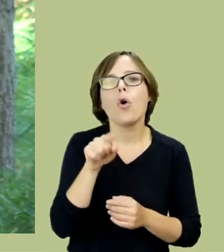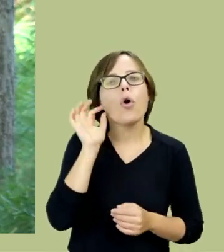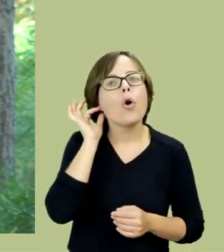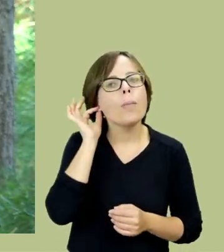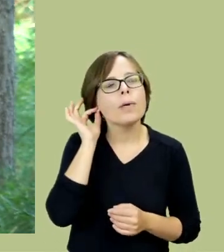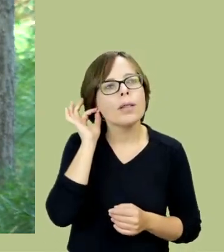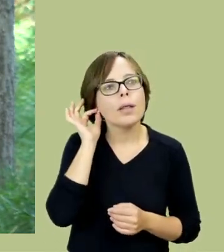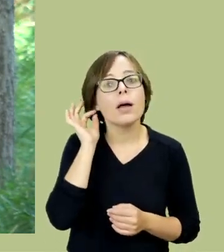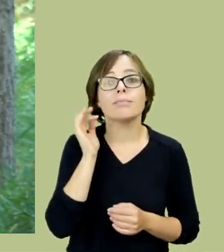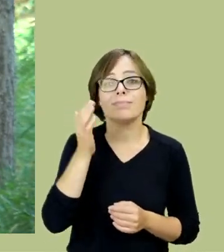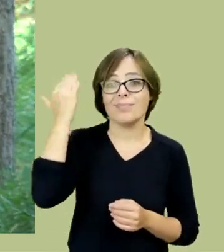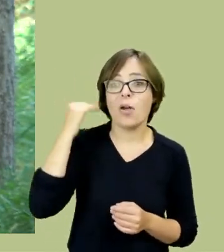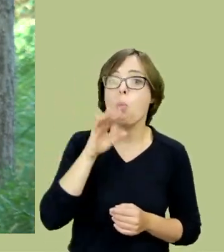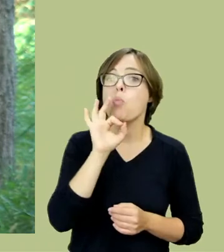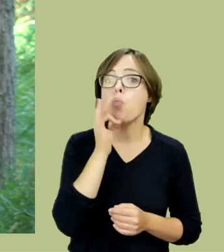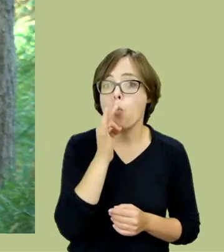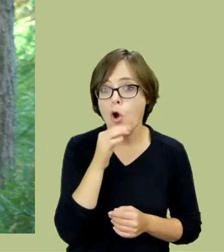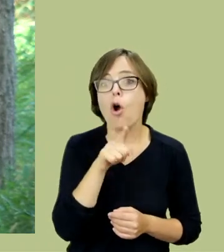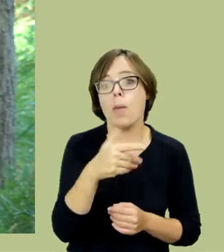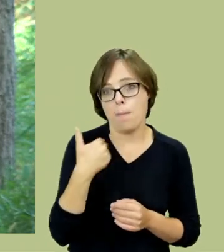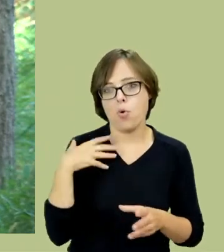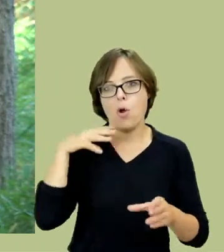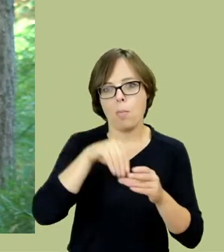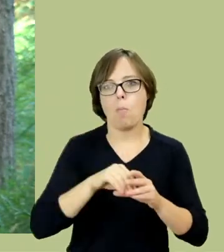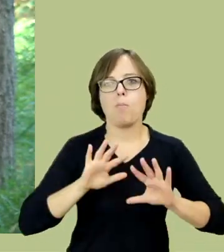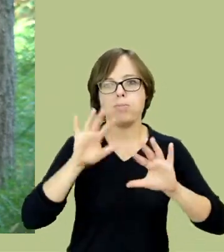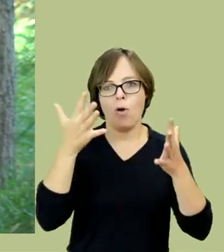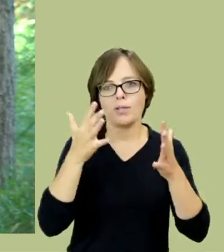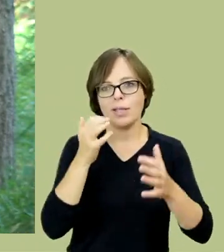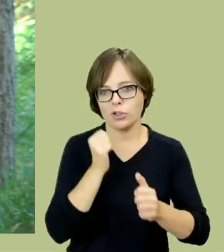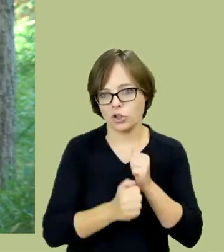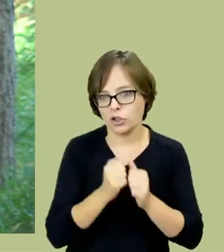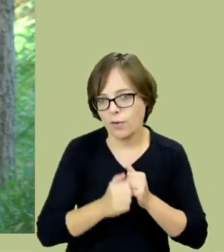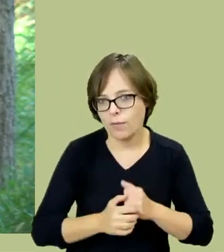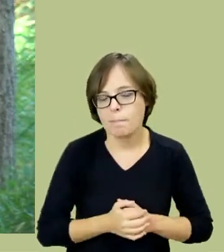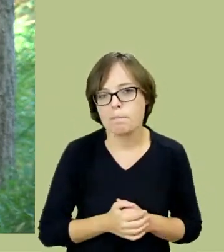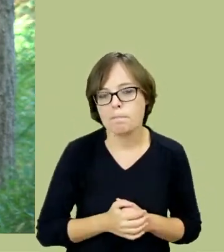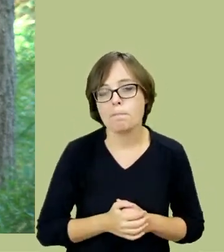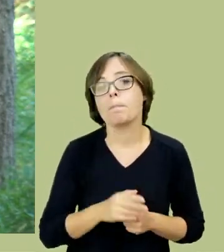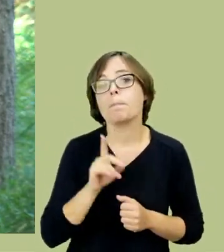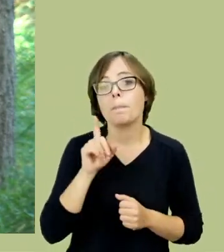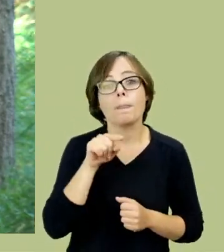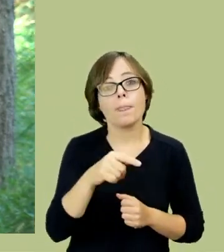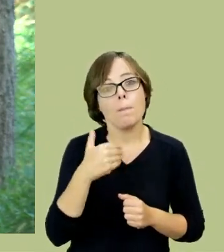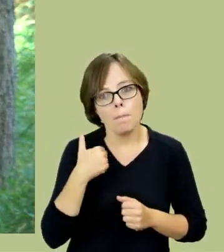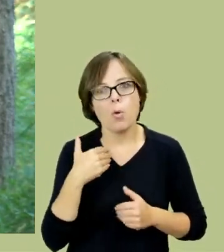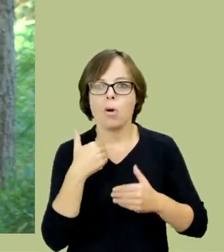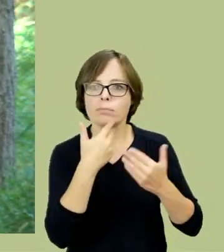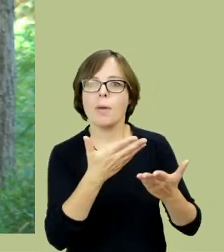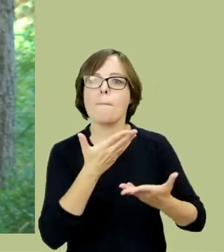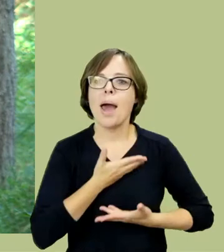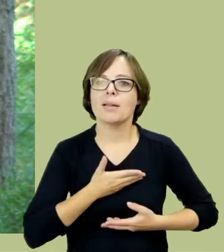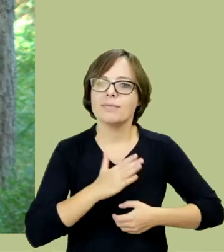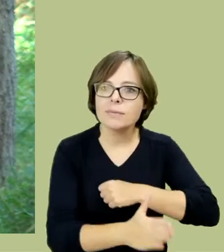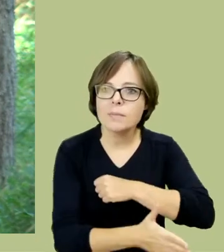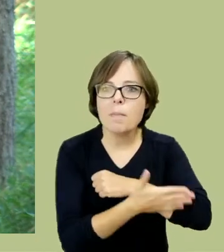za młodu brała udział w powstaniu styczniowym o tyle, że wspierała partyzantów, że w jej